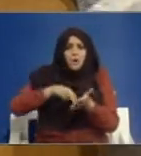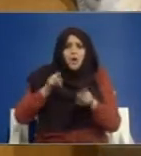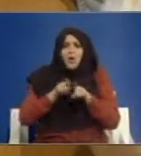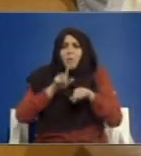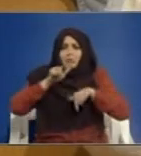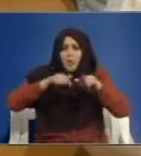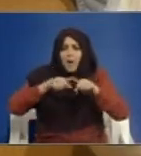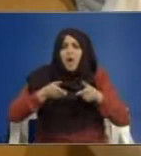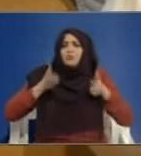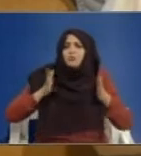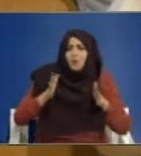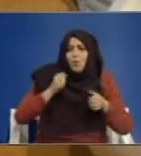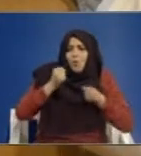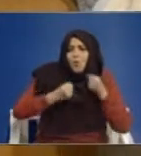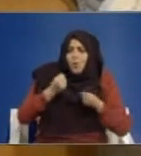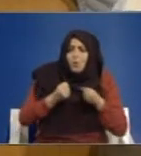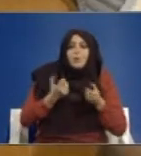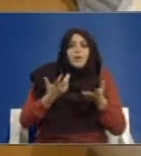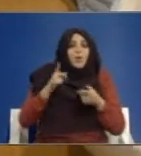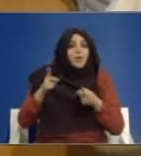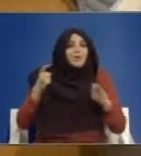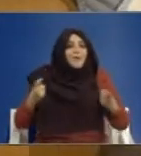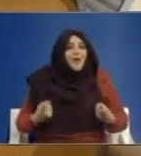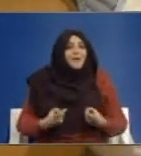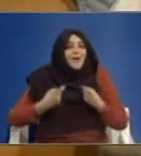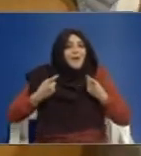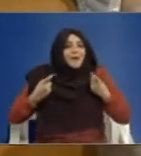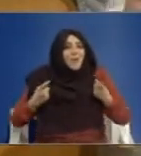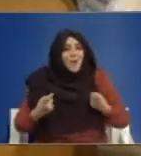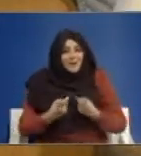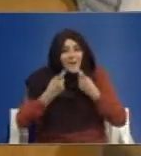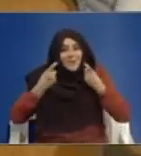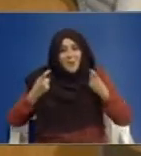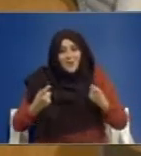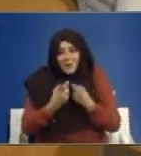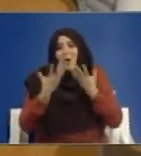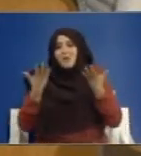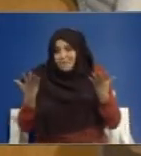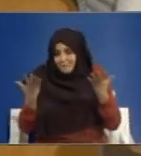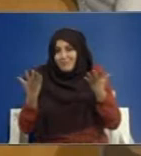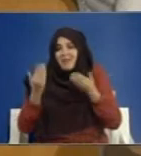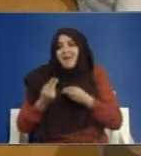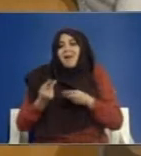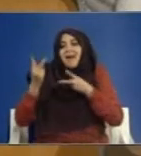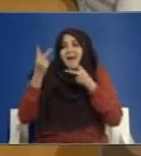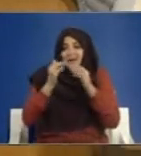مسافه، كالذي يفعل كذا، هو عمليه ترويض. فالانسان يحتاج اولا الى المجاهده،